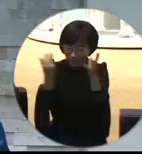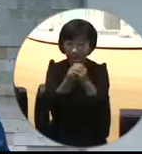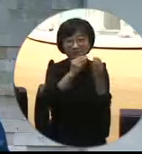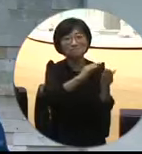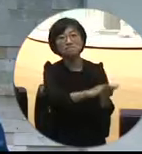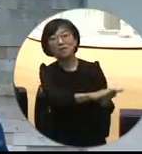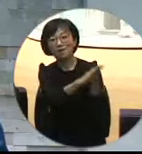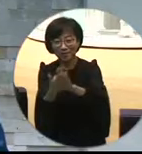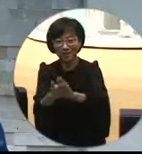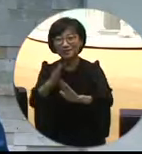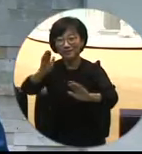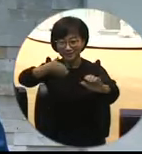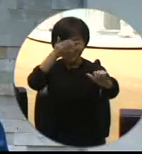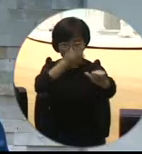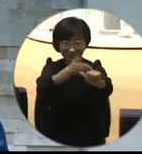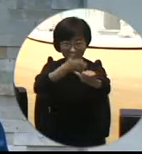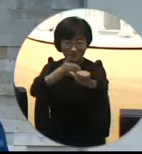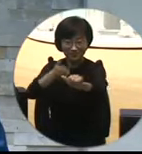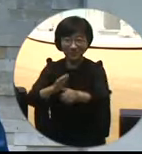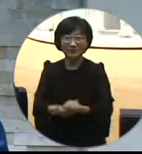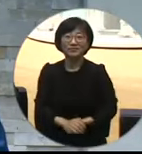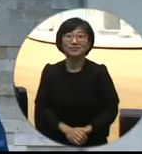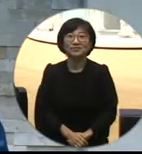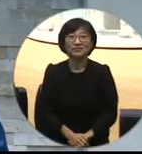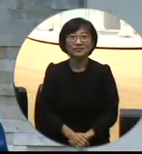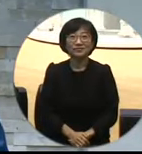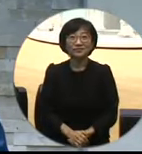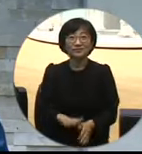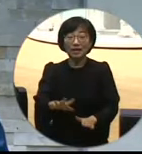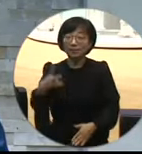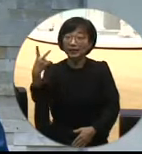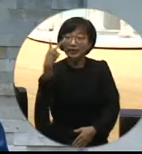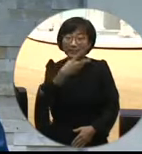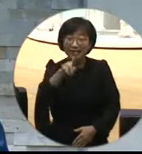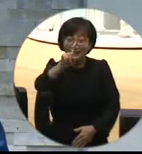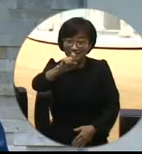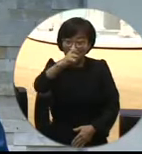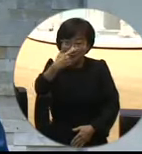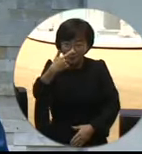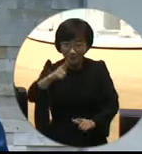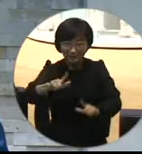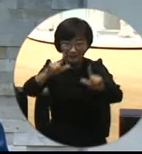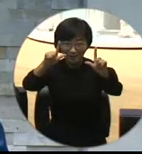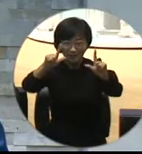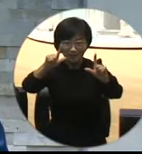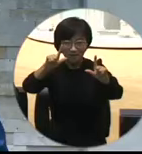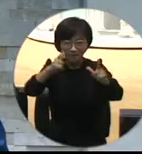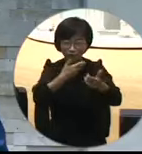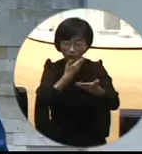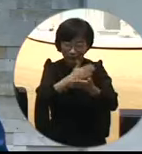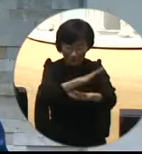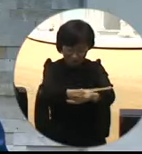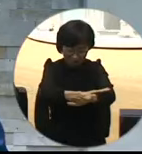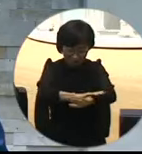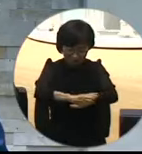바뀌는 시간표 되기를 바랍니다. 그래서 2016년도 의미 있게